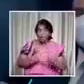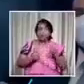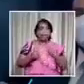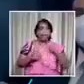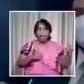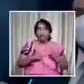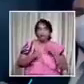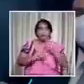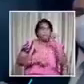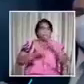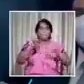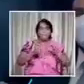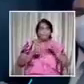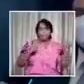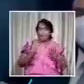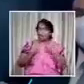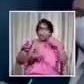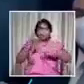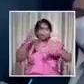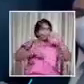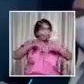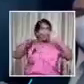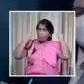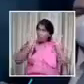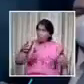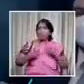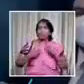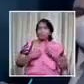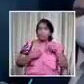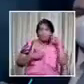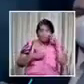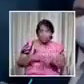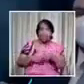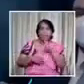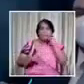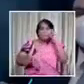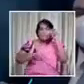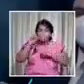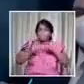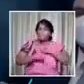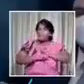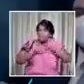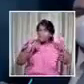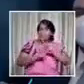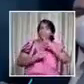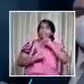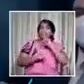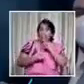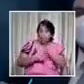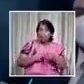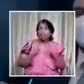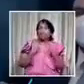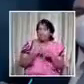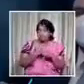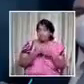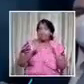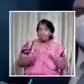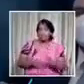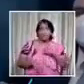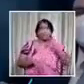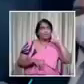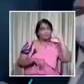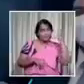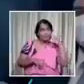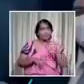අලුත් පාර්ලිමේන්තුවක් ඕනෙත් නැහැ මැතිවරණයක් ඕනෙත් නැහැ ඒ තුල ජනතාවගේ විරෝධය එල්ල වෙලා තියෙන දේවල් හදා ගන්න ඕන